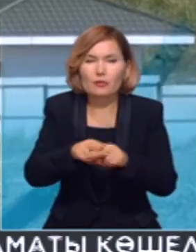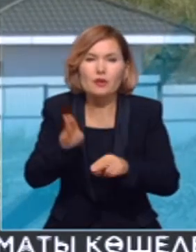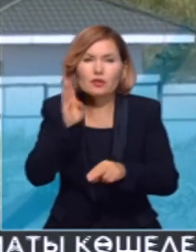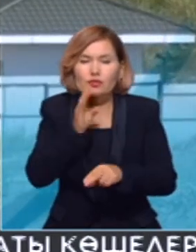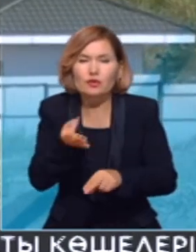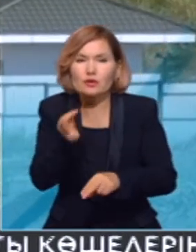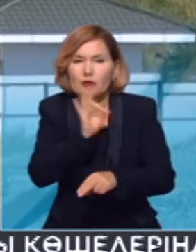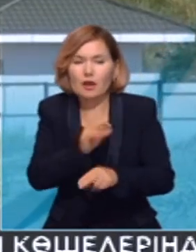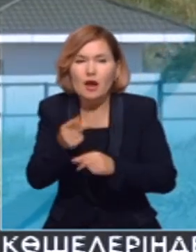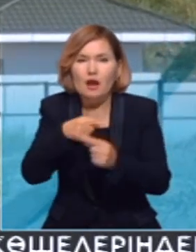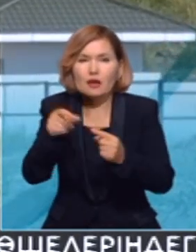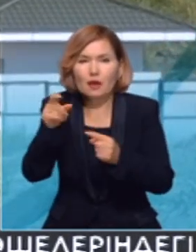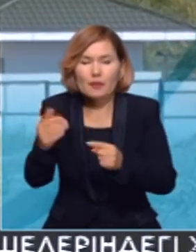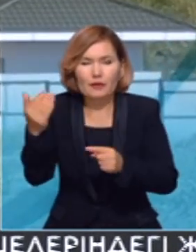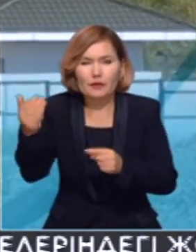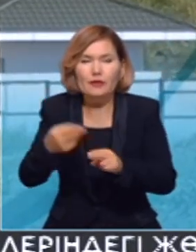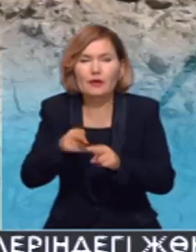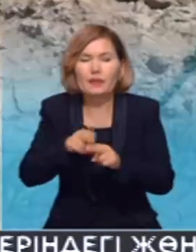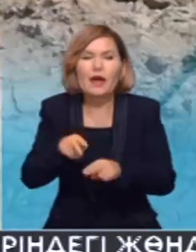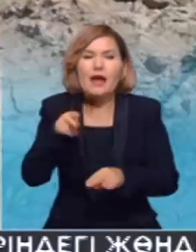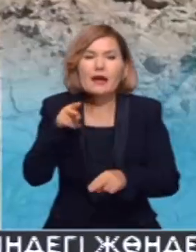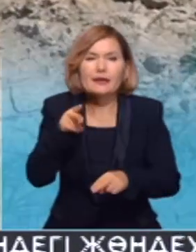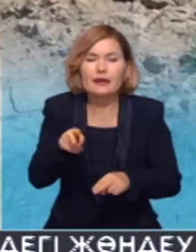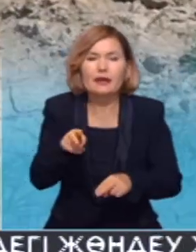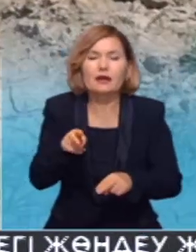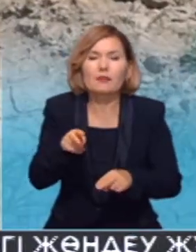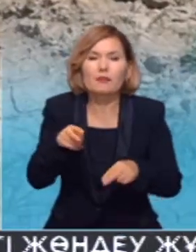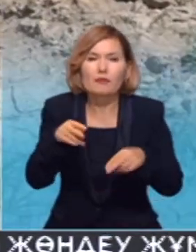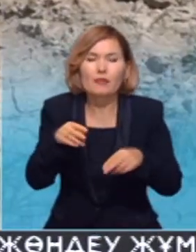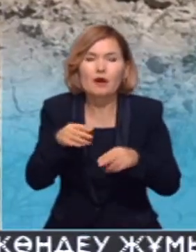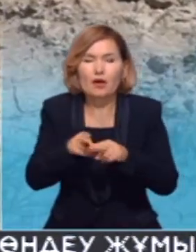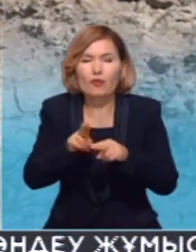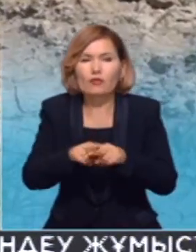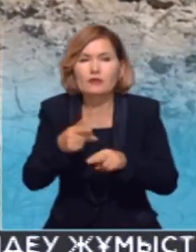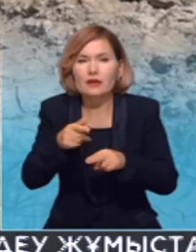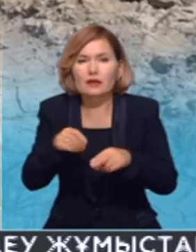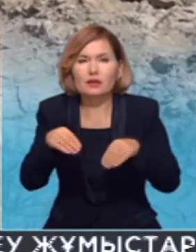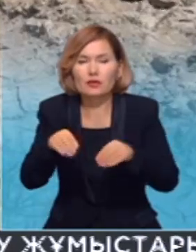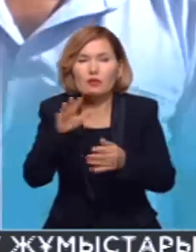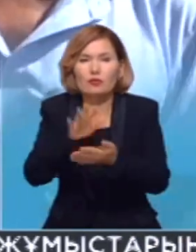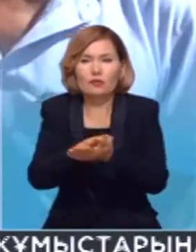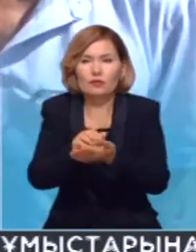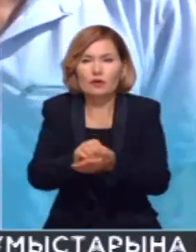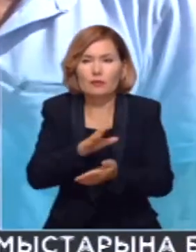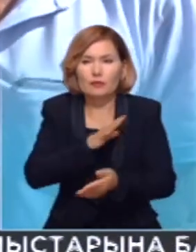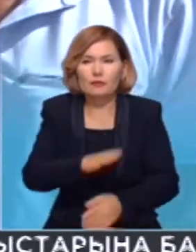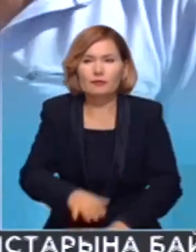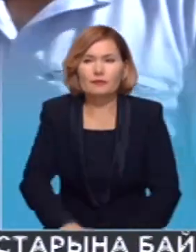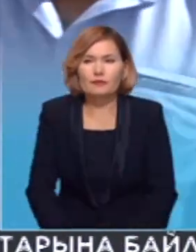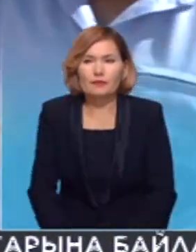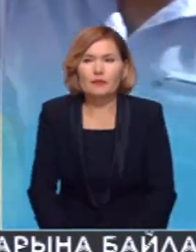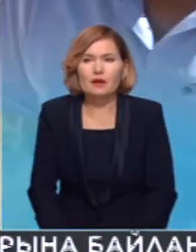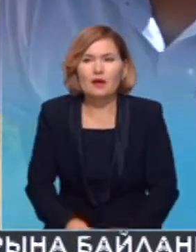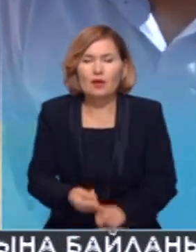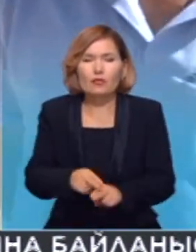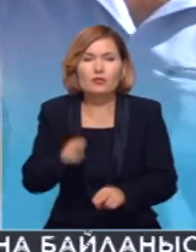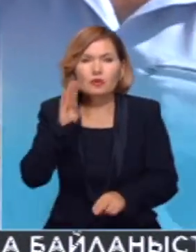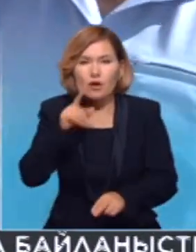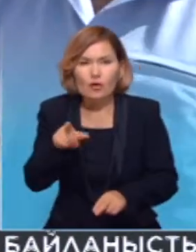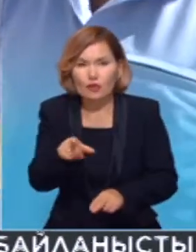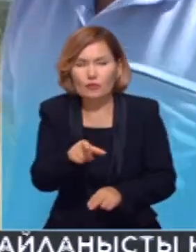дейді. Енді соның салдарынан 2000-нан астам алқап қурауға айналды деп жыларман халде. Сіз тұрған жердің бәрі бұлақтың жердің